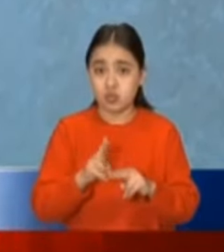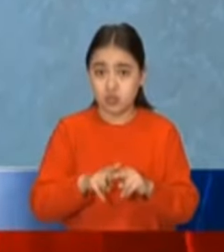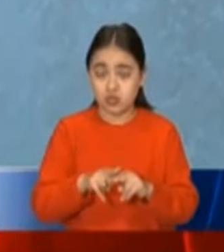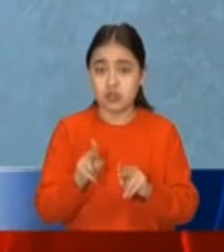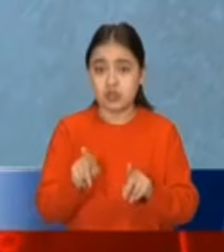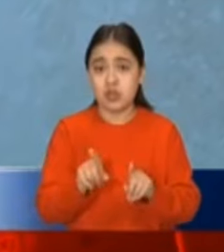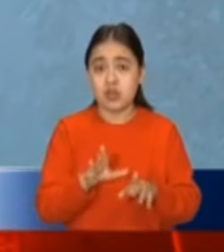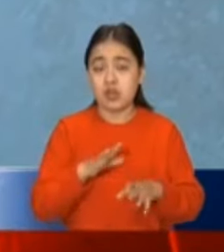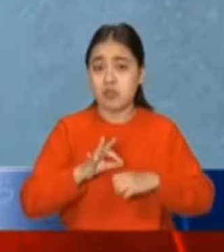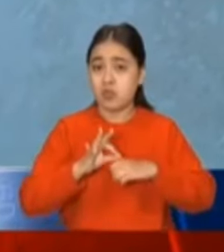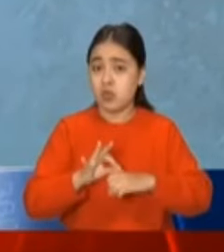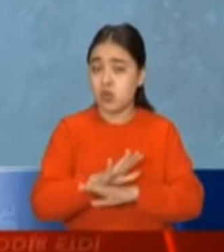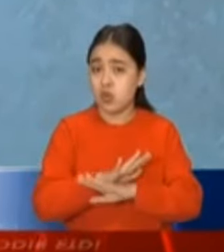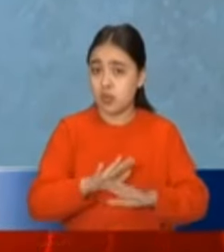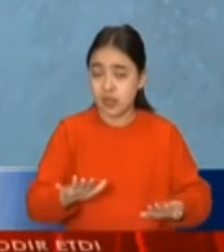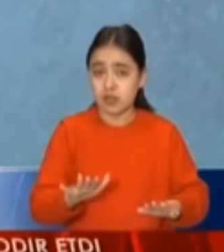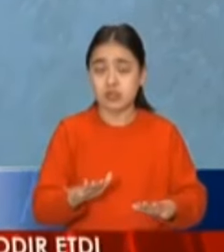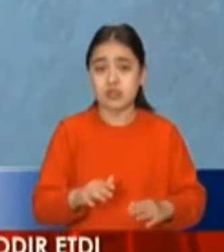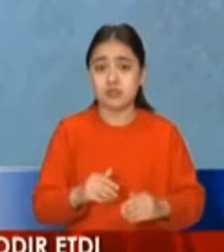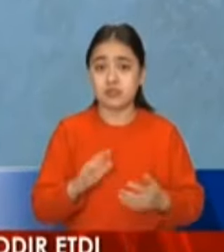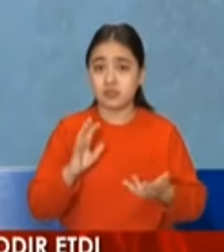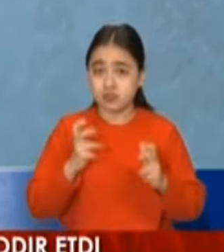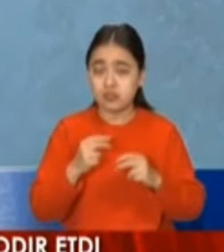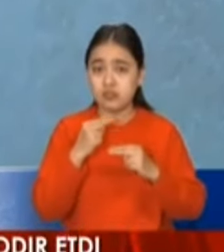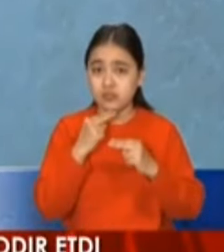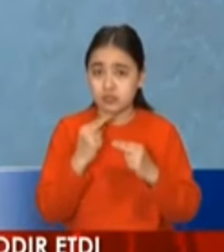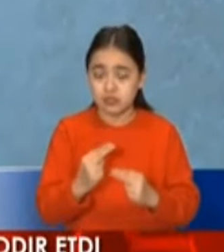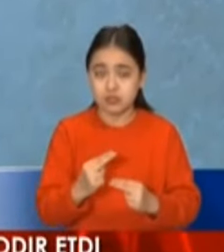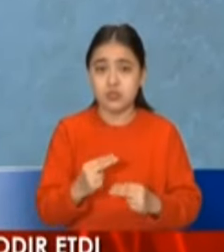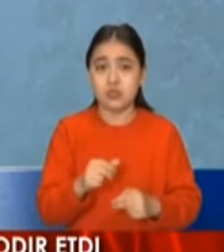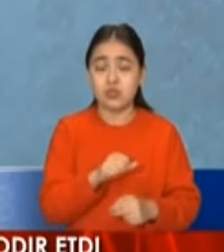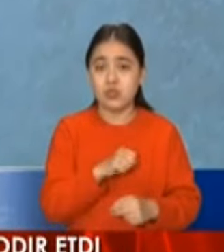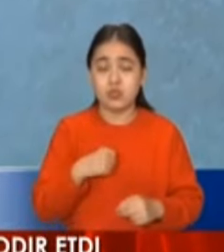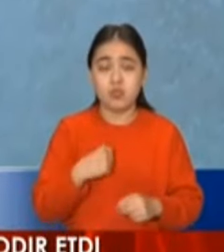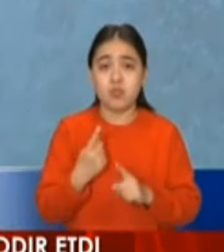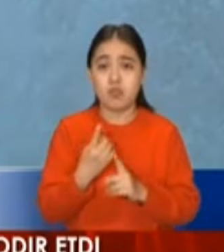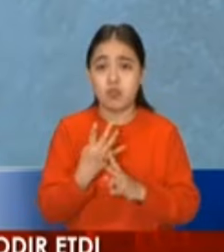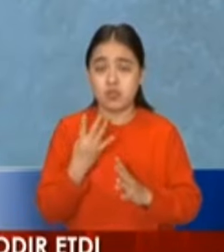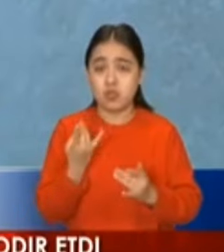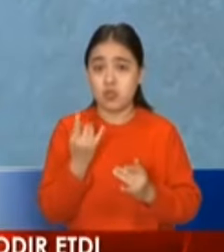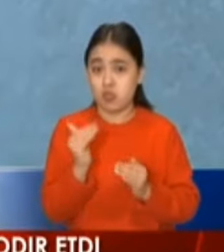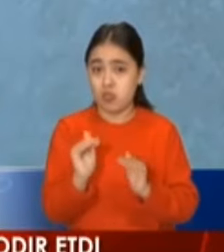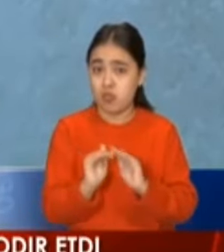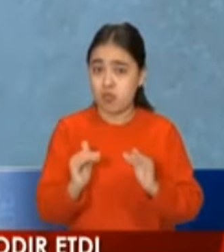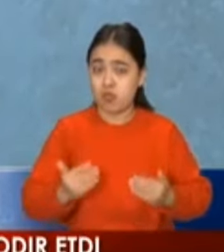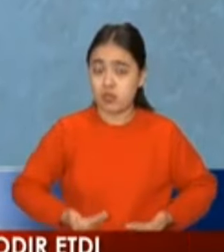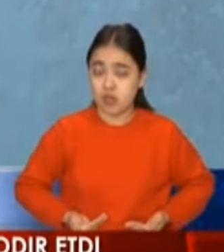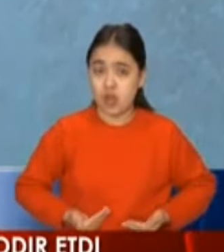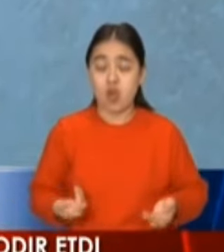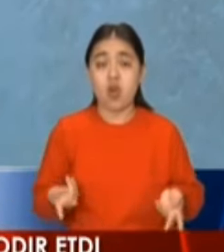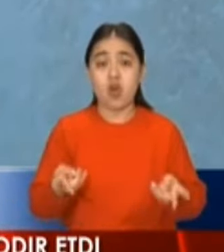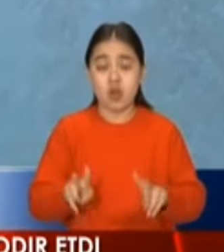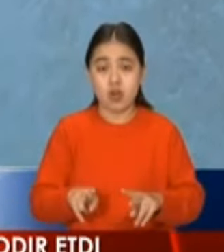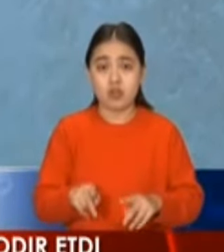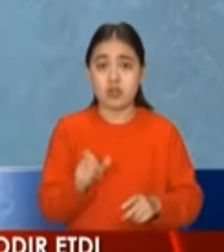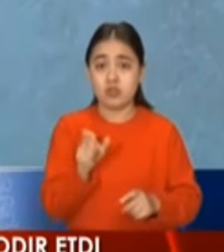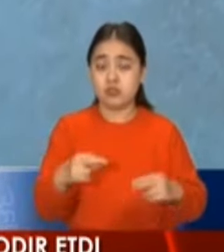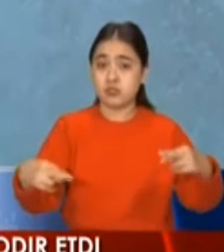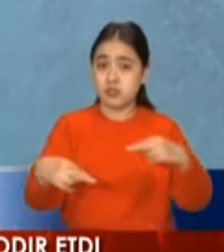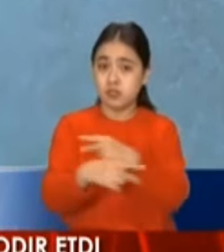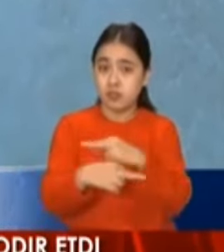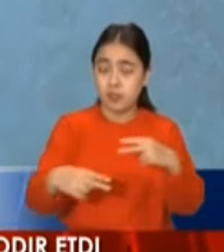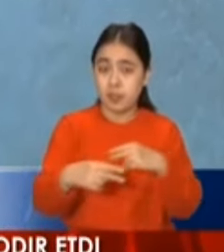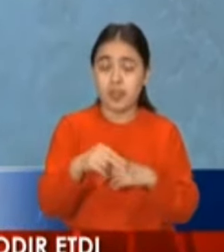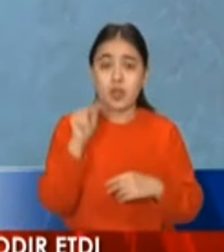ijara olmaslikka qattiq e'tibor qaratishlarini, sababiki o'zlarining birinchi o'rinda farzandlarining hayoti, qolaversa yo'lovchi, peshoqot,